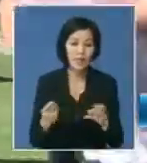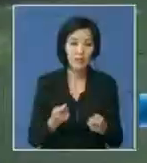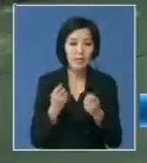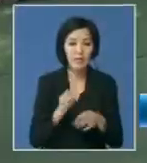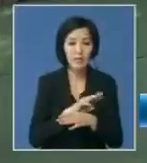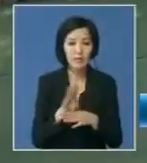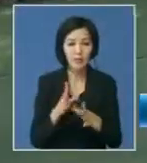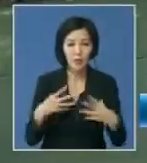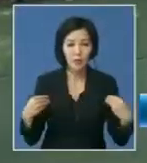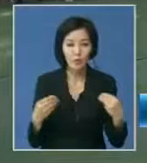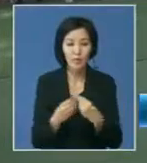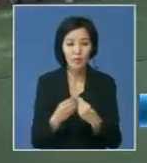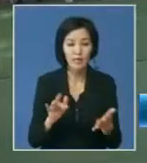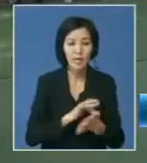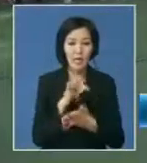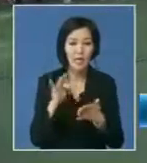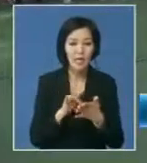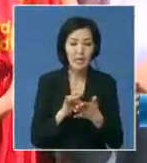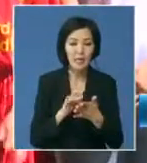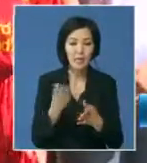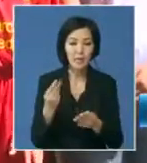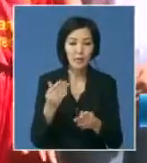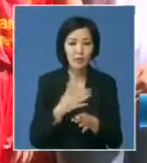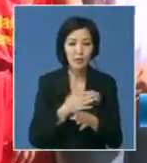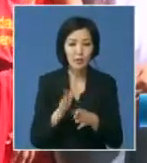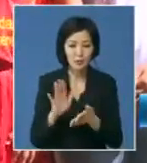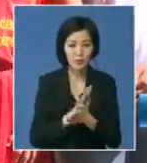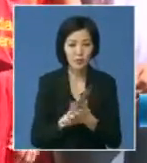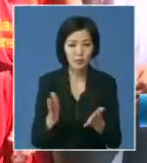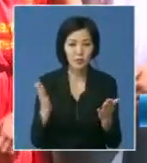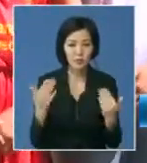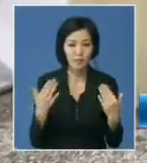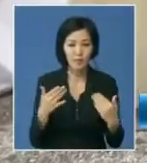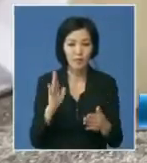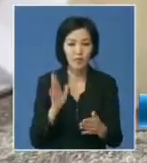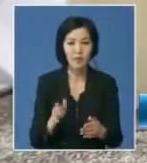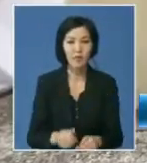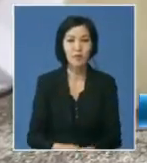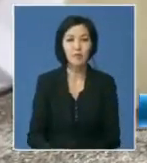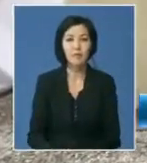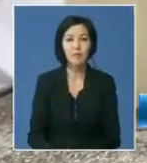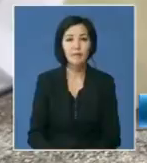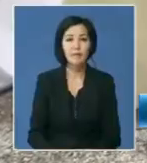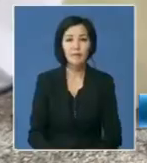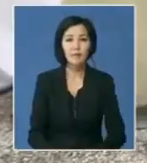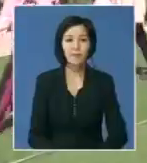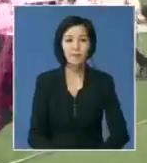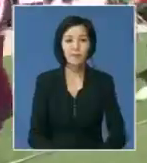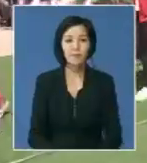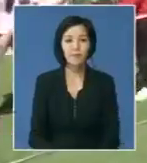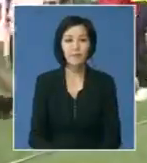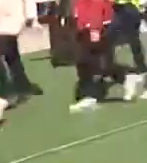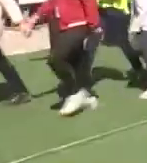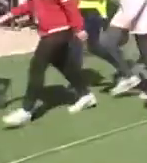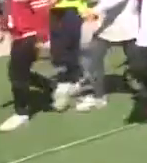тегін демалуға қала бюджетінен 24,5 миллион теңге қаражат қарастырылған. Кәмшат Мұхамеджан, Нұржан Мұқанов, Жетісу телеарнасы,